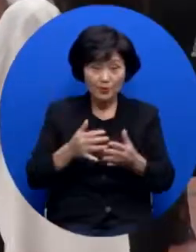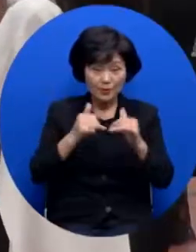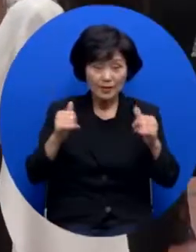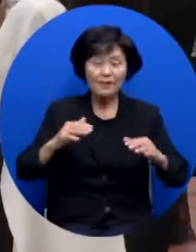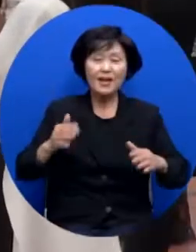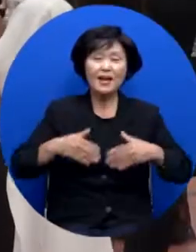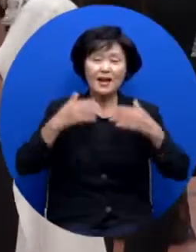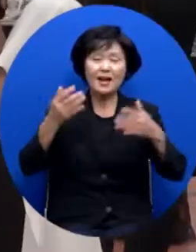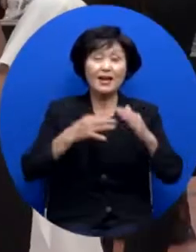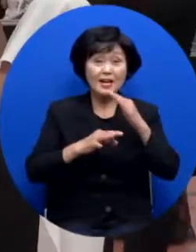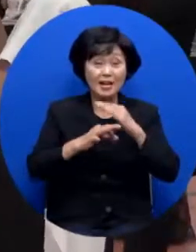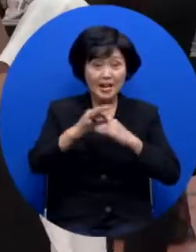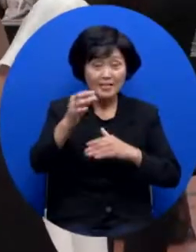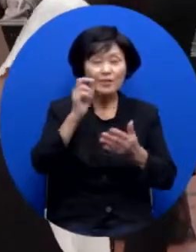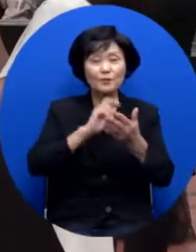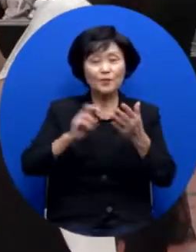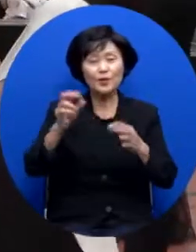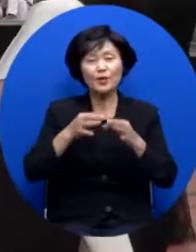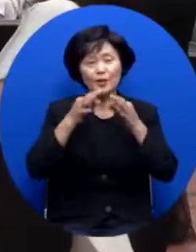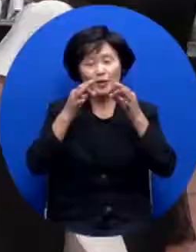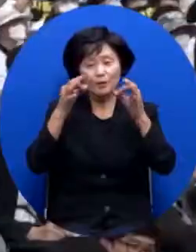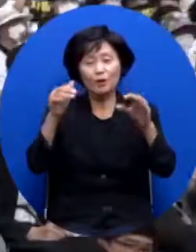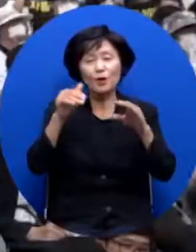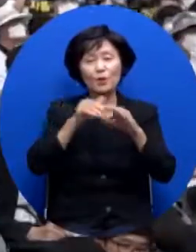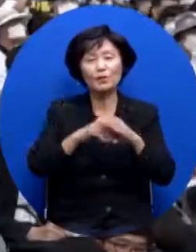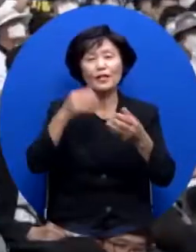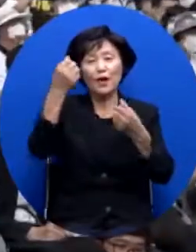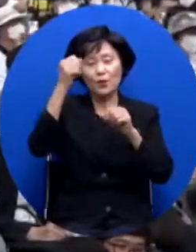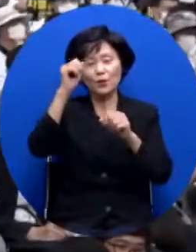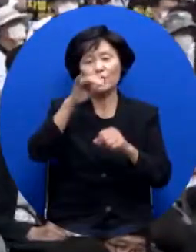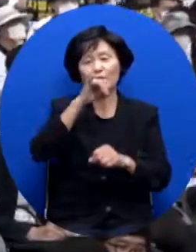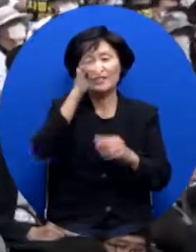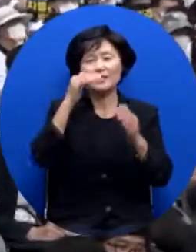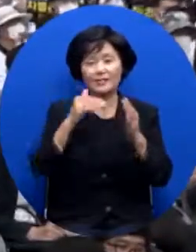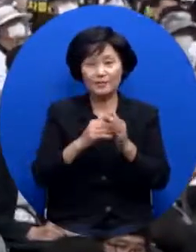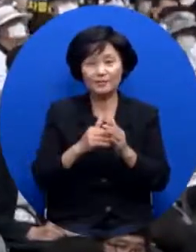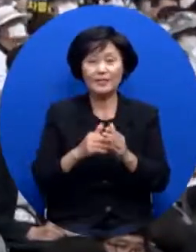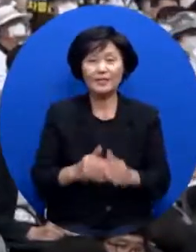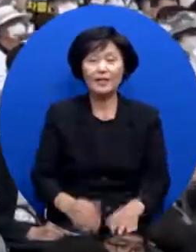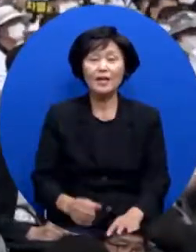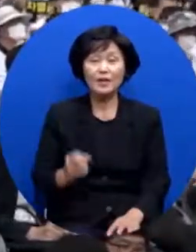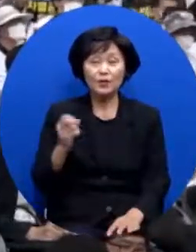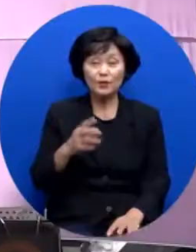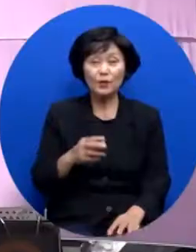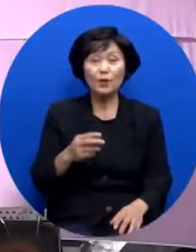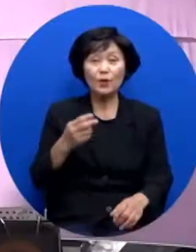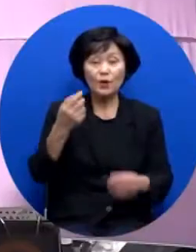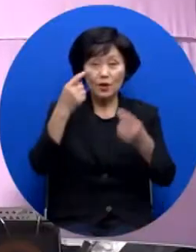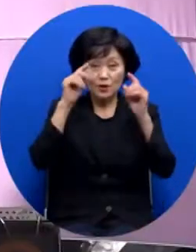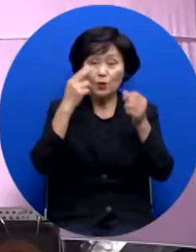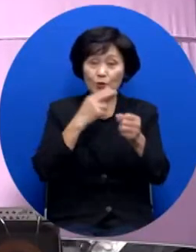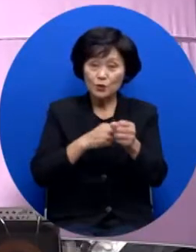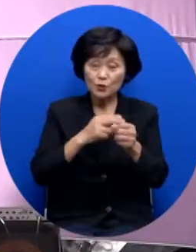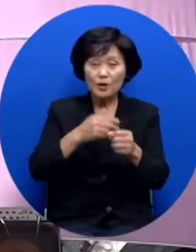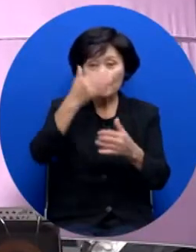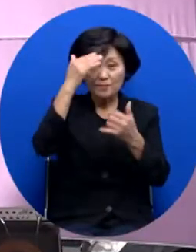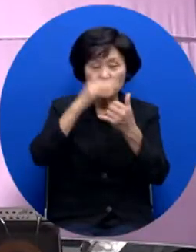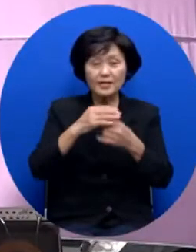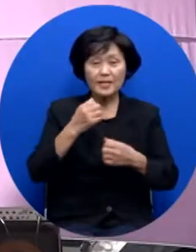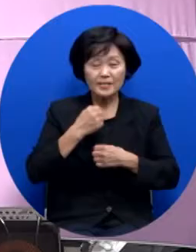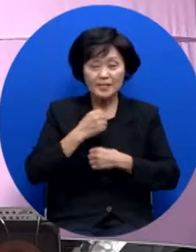등을 부르며 사랑을 노래하는 문화 공연으로 꾸며졌습니다. 이어 기론평 교수와 대구 경북 다음 세대